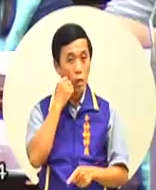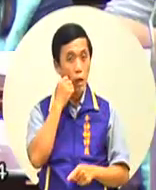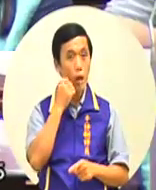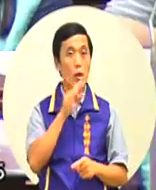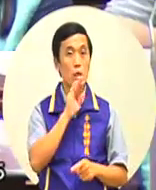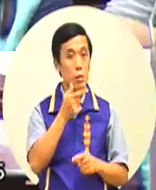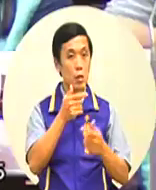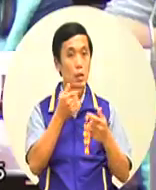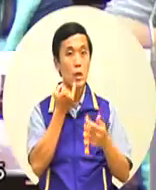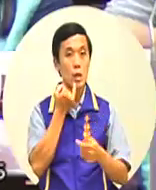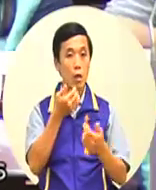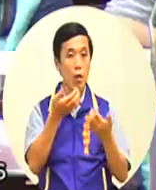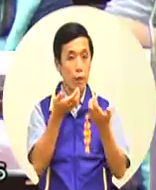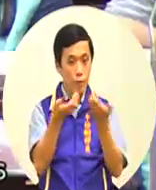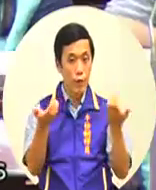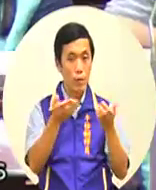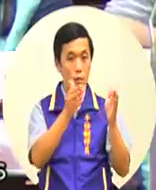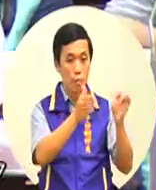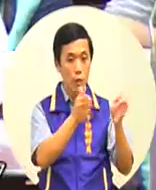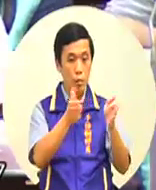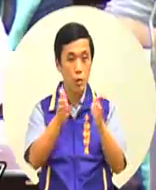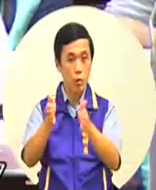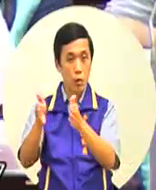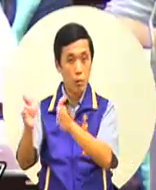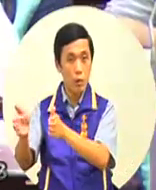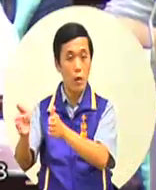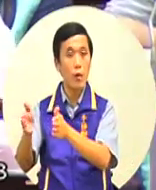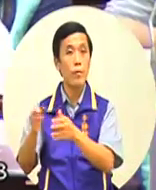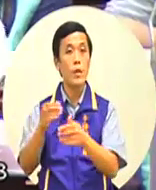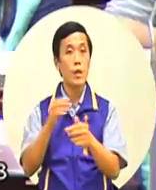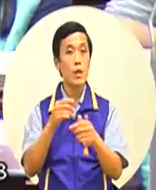分波段来执行，其实也会